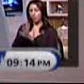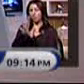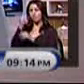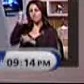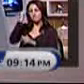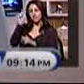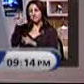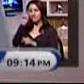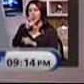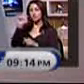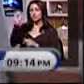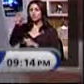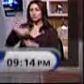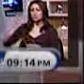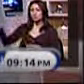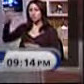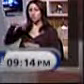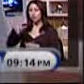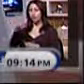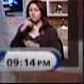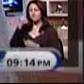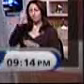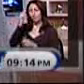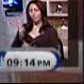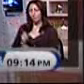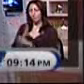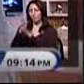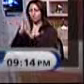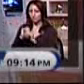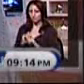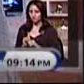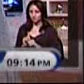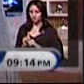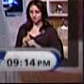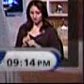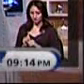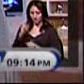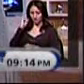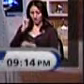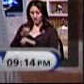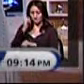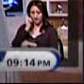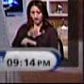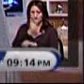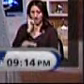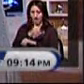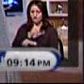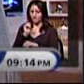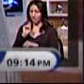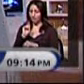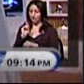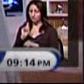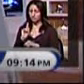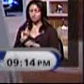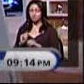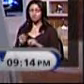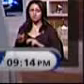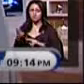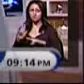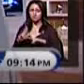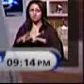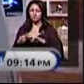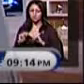بالظبط كده، عشان كده انا بس انا بقلق من حكاية الحرية والمسؤولية، لان ده عادة بيبقى بيتقال من الحكام المستبدين. بس طبعا انا عارف ان